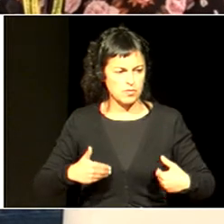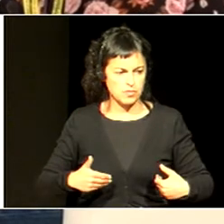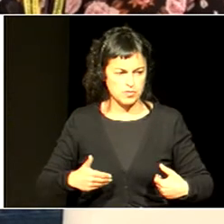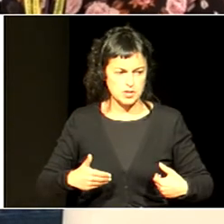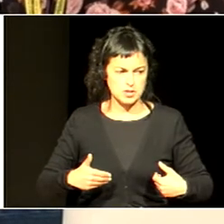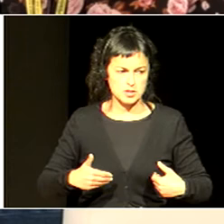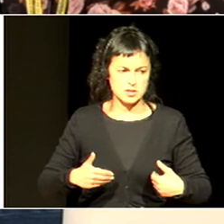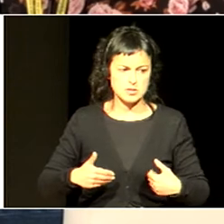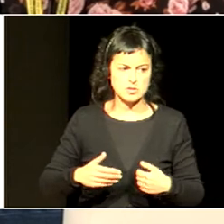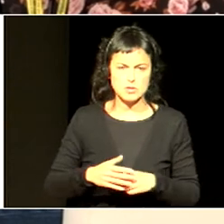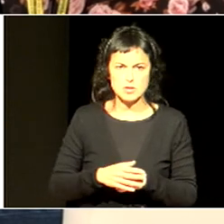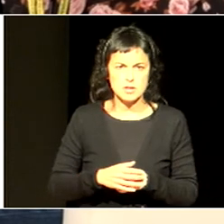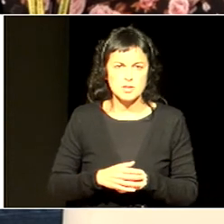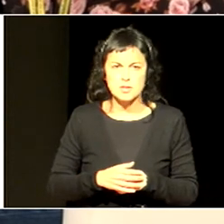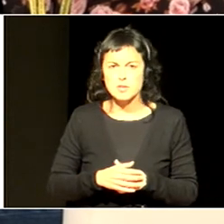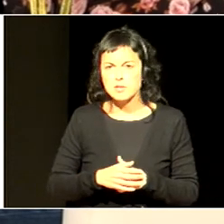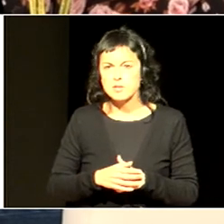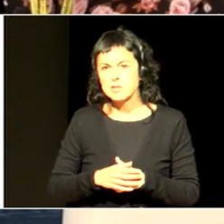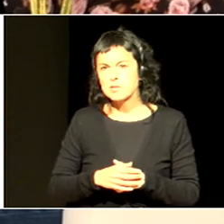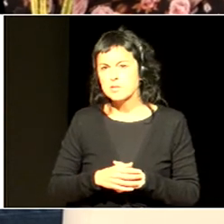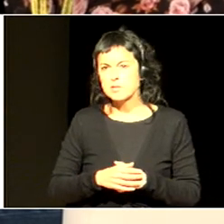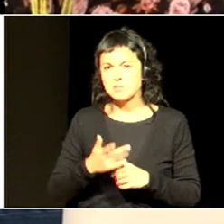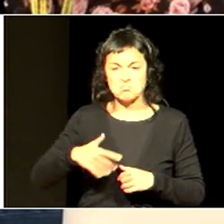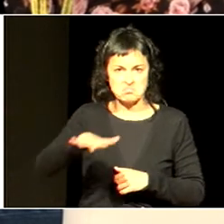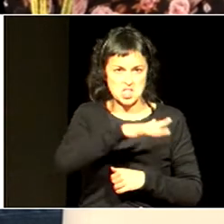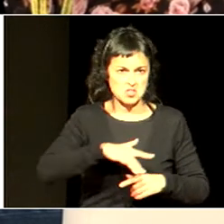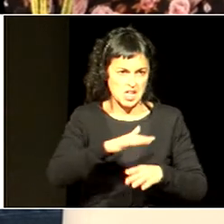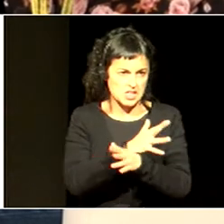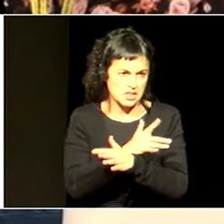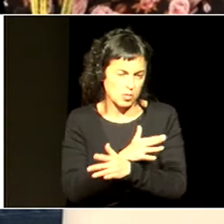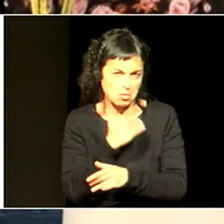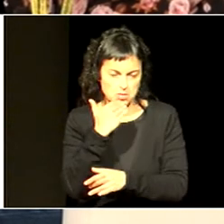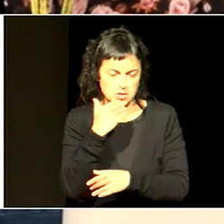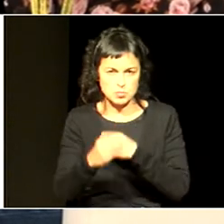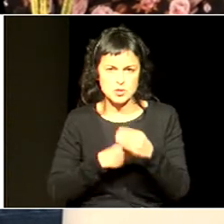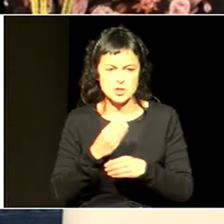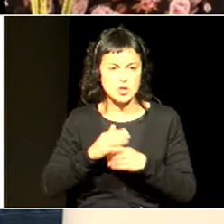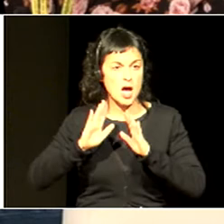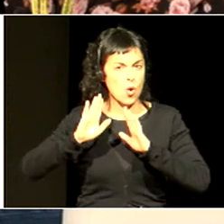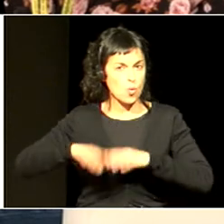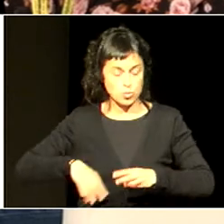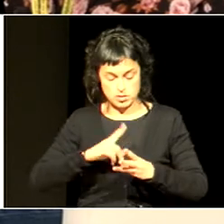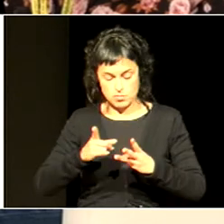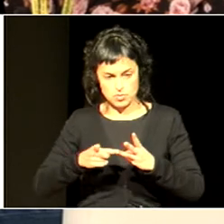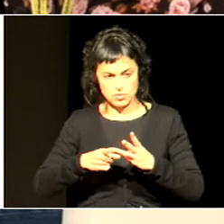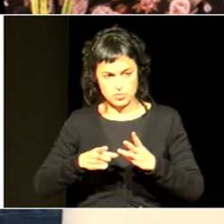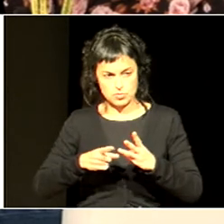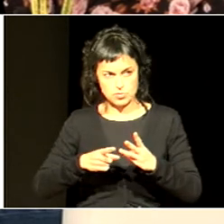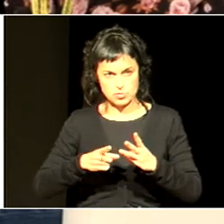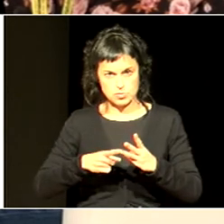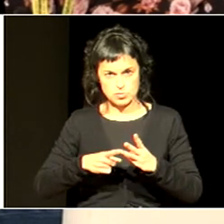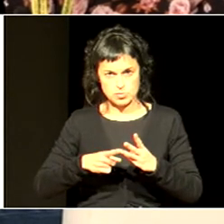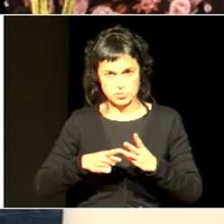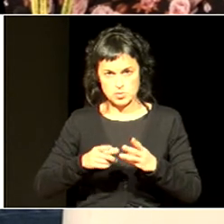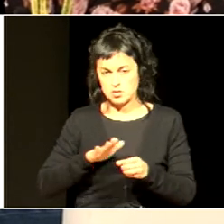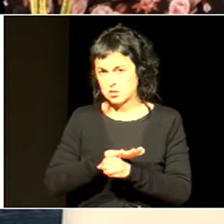hormetan, pasioetan, zeozer ere jolastokian, bai? Eta bukatzeko, hirugarren arloa